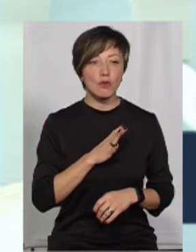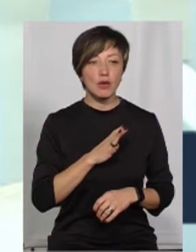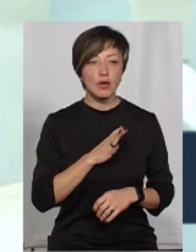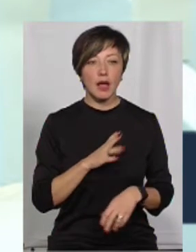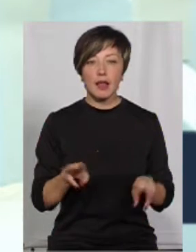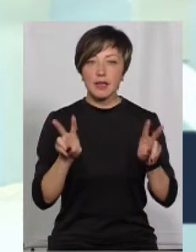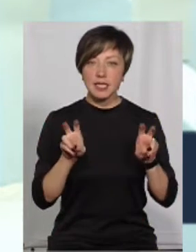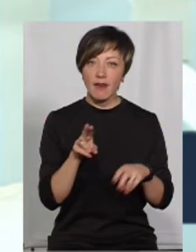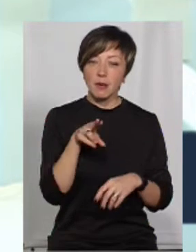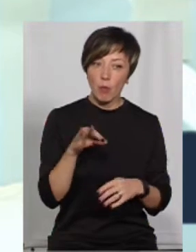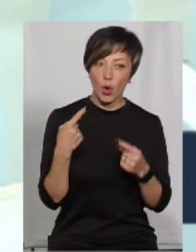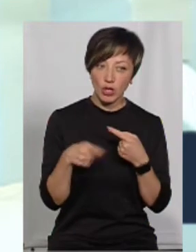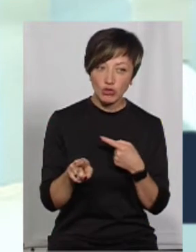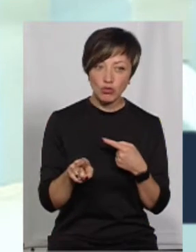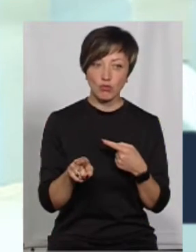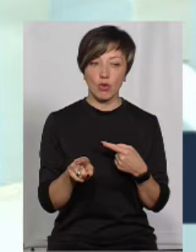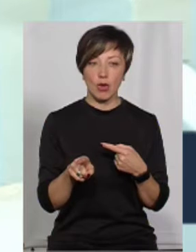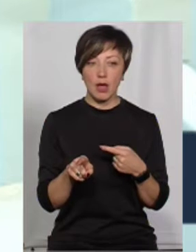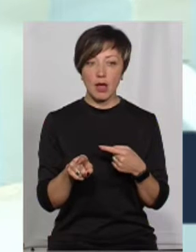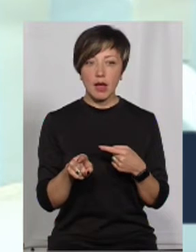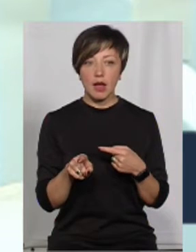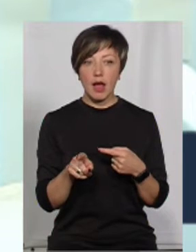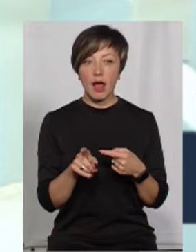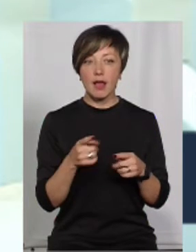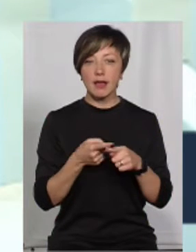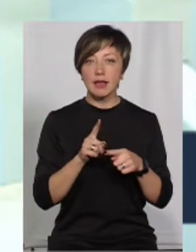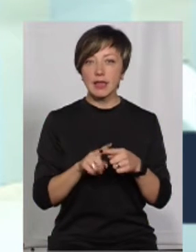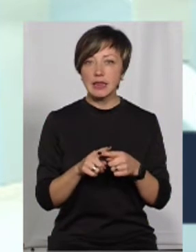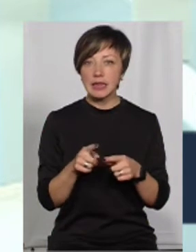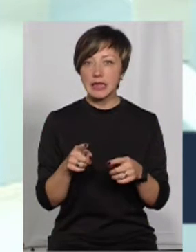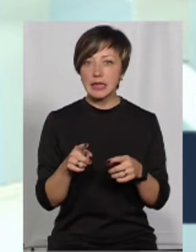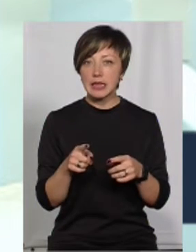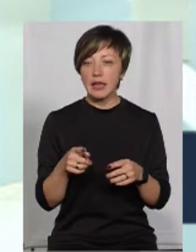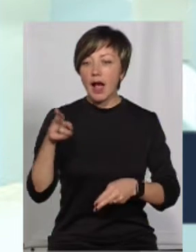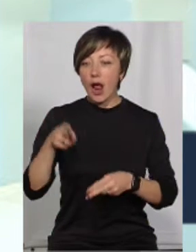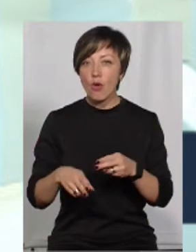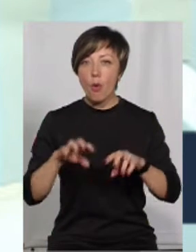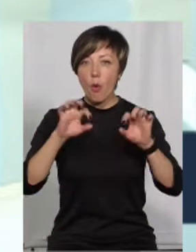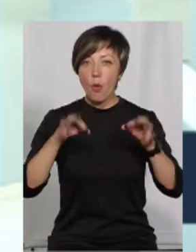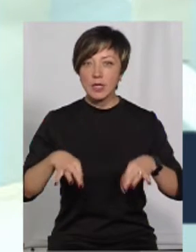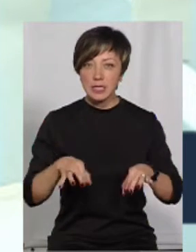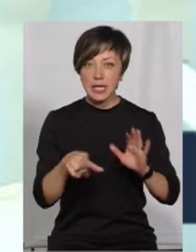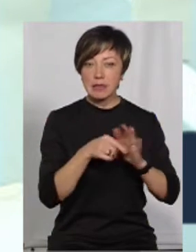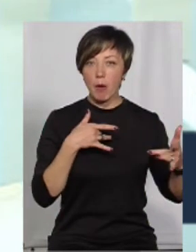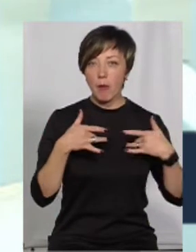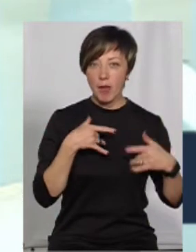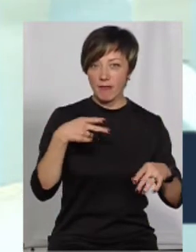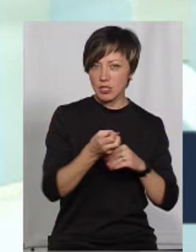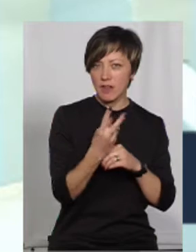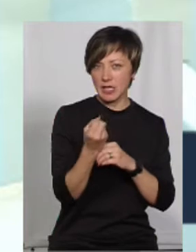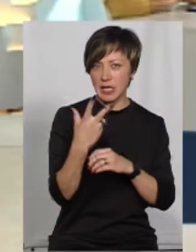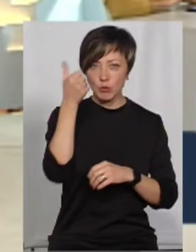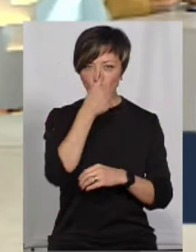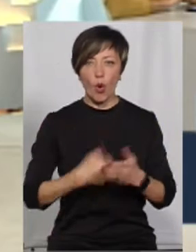який називався по-іншому, на краю осені з Мельпоменою. Він, здається, чи в 2012-му, чи в 2013-му останній раз проходив. І